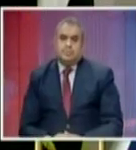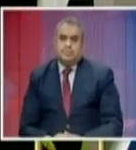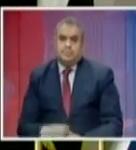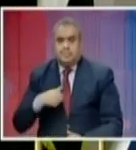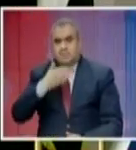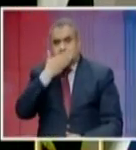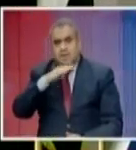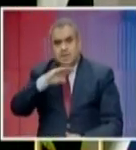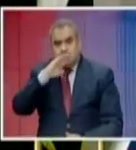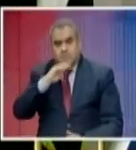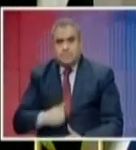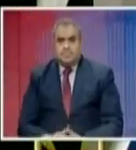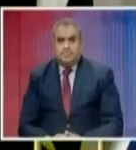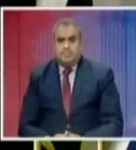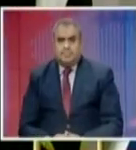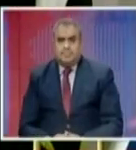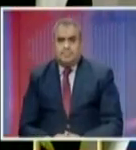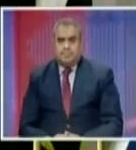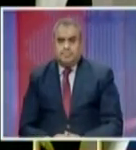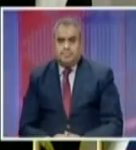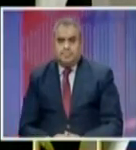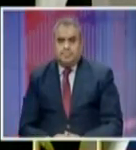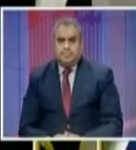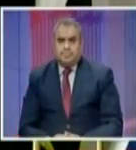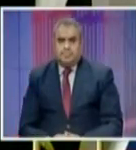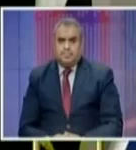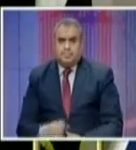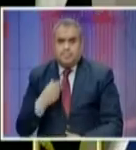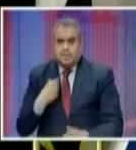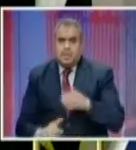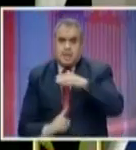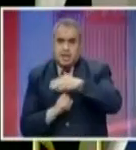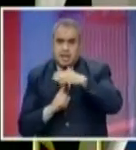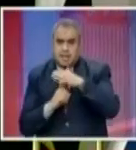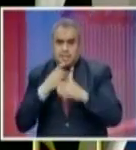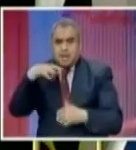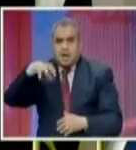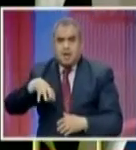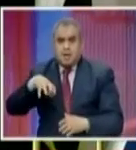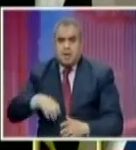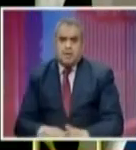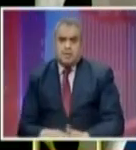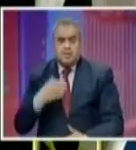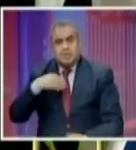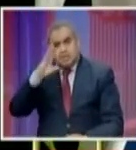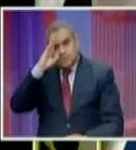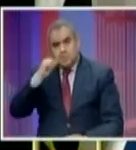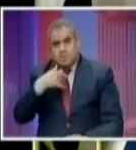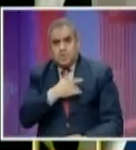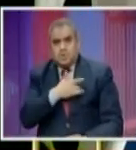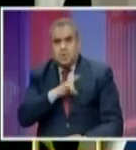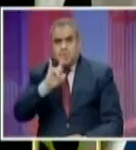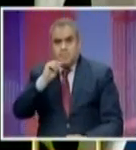والحمد لله. انا انتوا عارفين شاب طالب كام القاهره، انا بحبكم جدا.